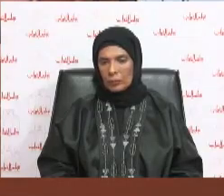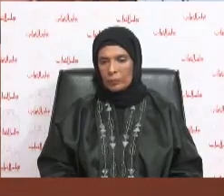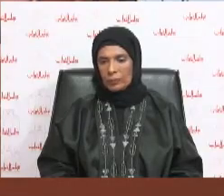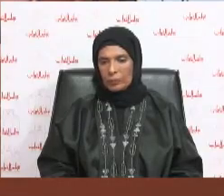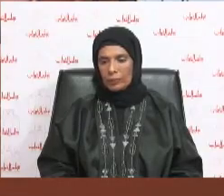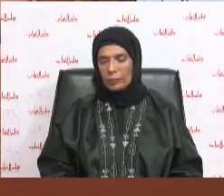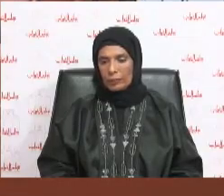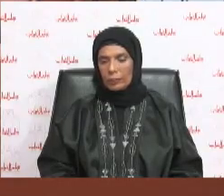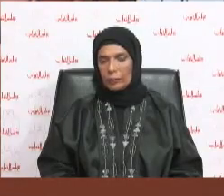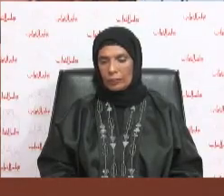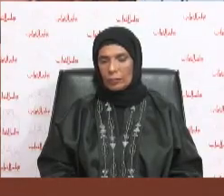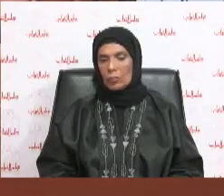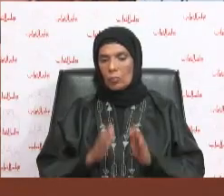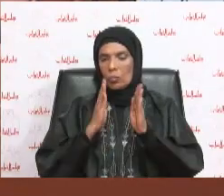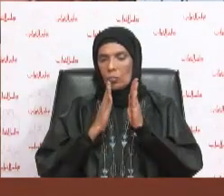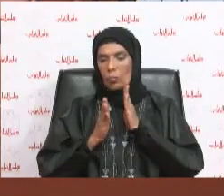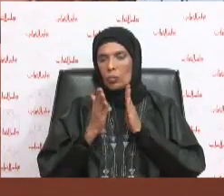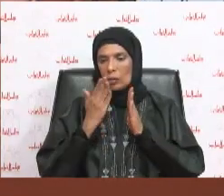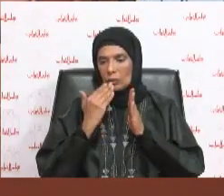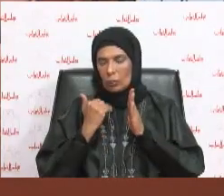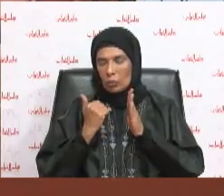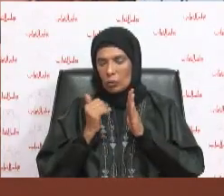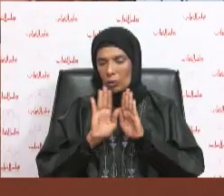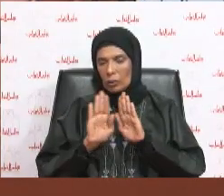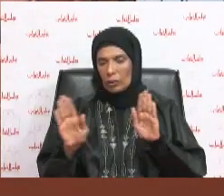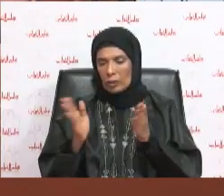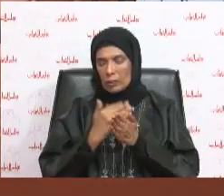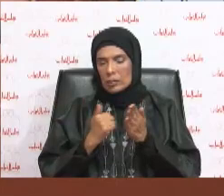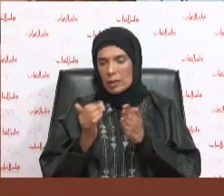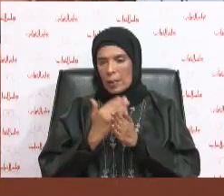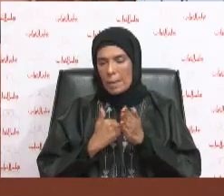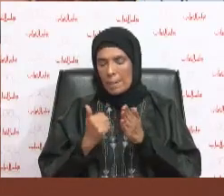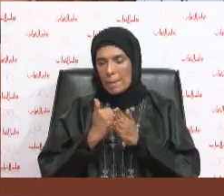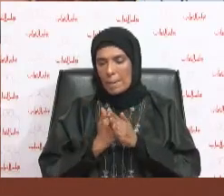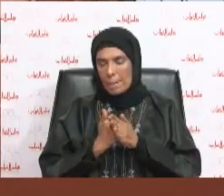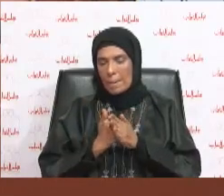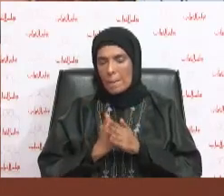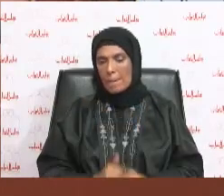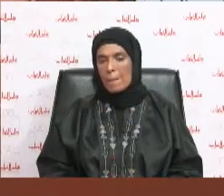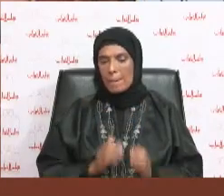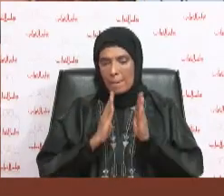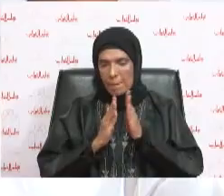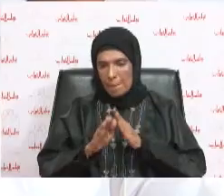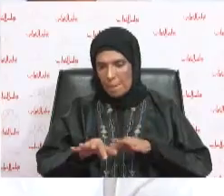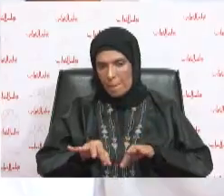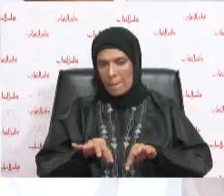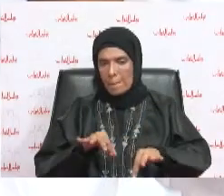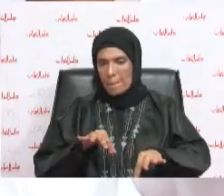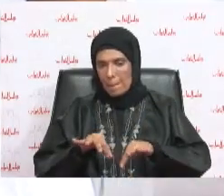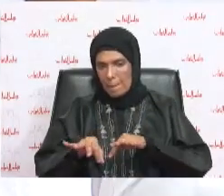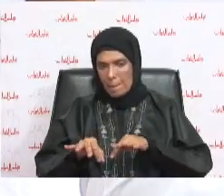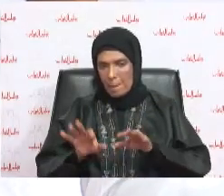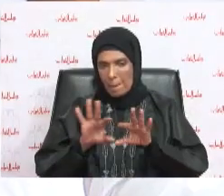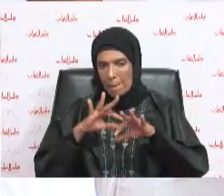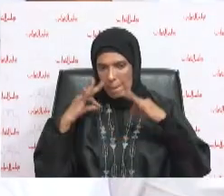الأمر، وليس ملفا بحد ذاته اقتصادي، ولكن هو ملف سياسي